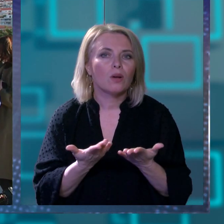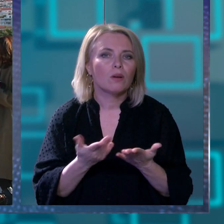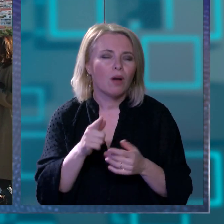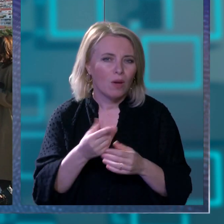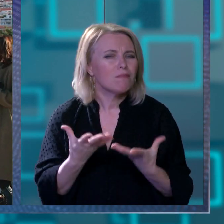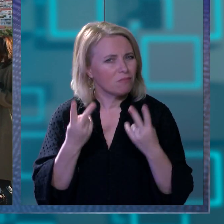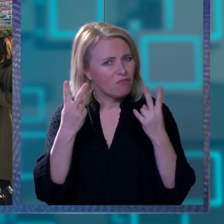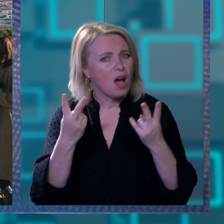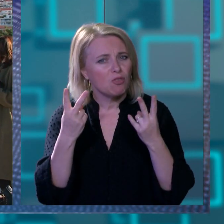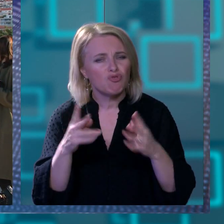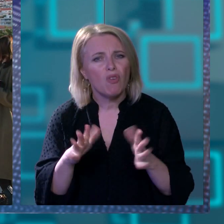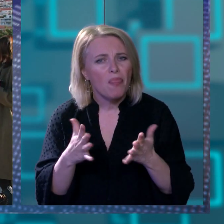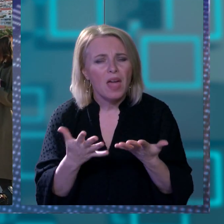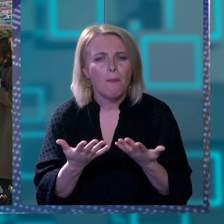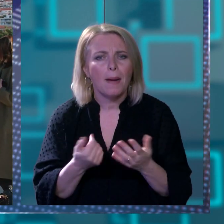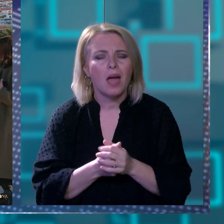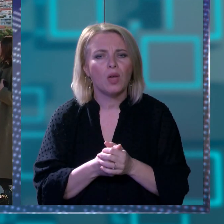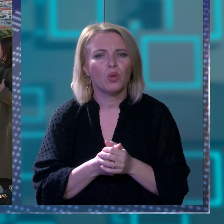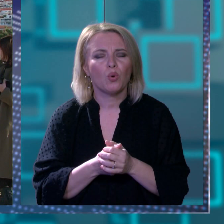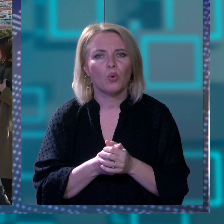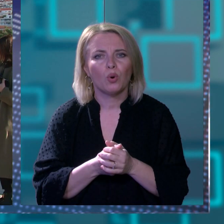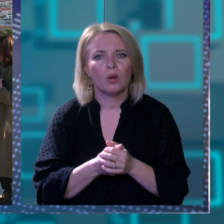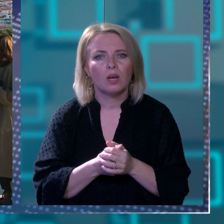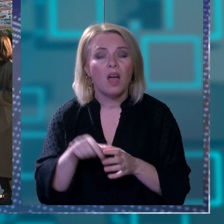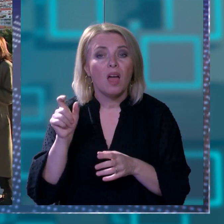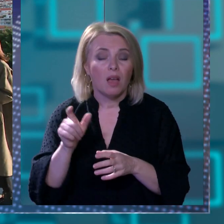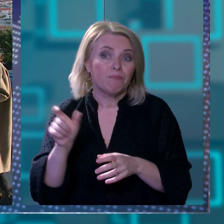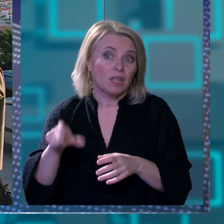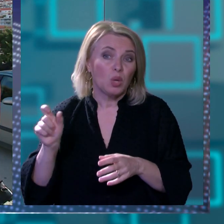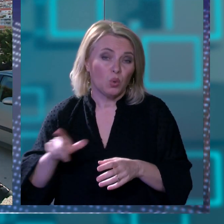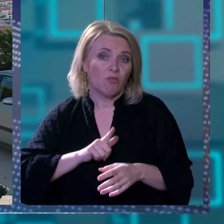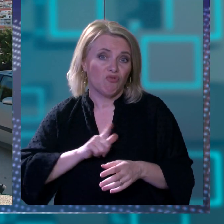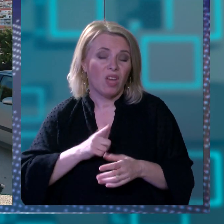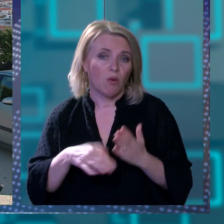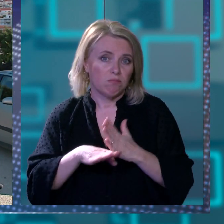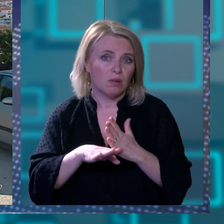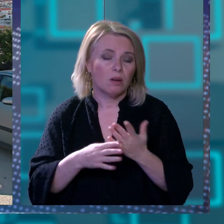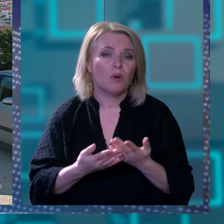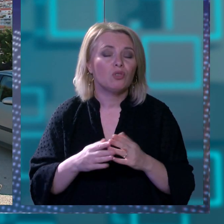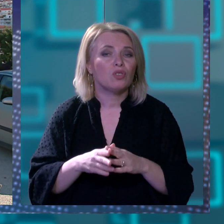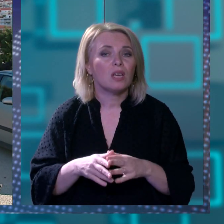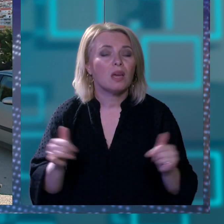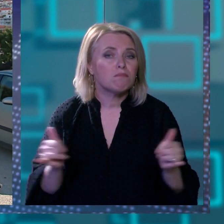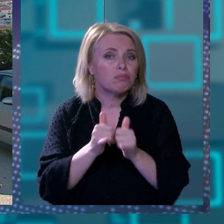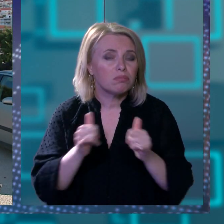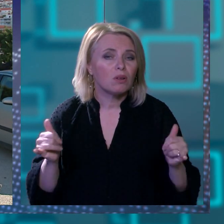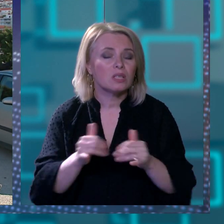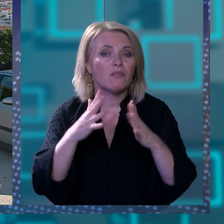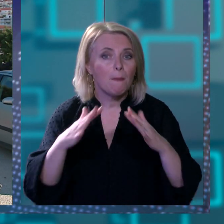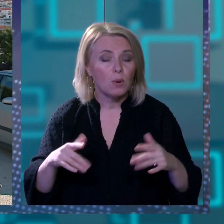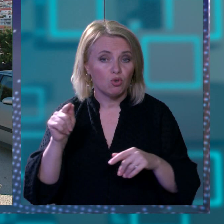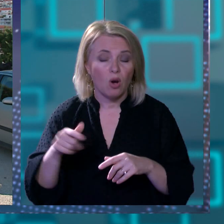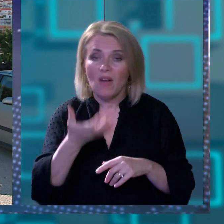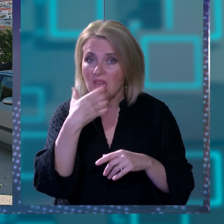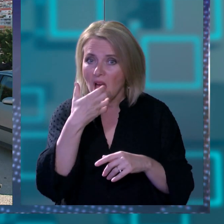koje evo, ovo im puno znači, nemaju. Kako bi rekla, ljudi očekuju i Božić proslavi pa i ove jabuke će im